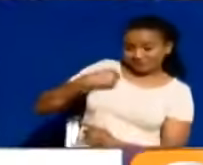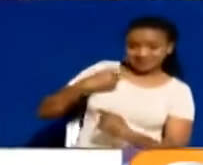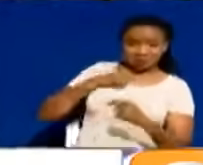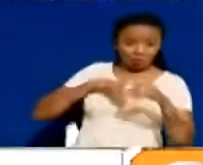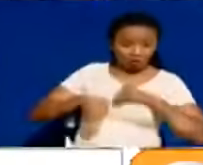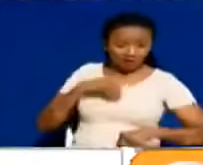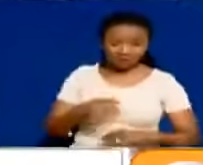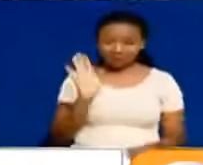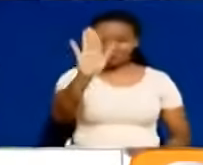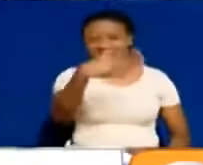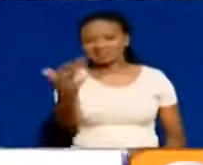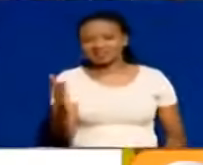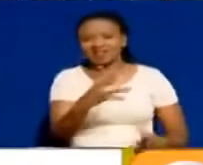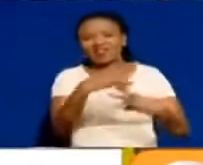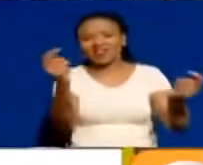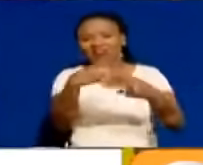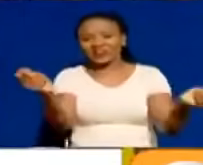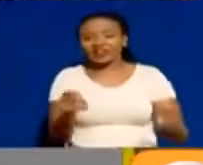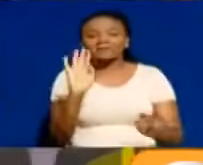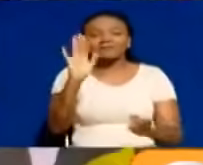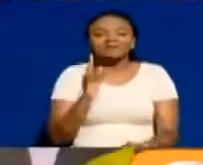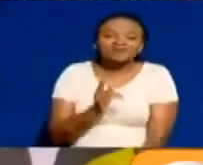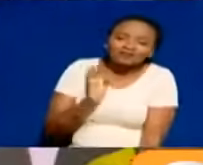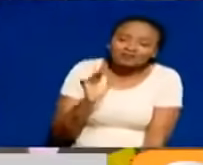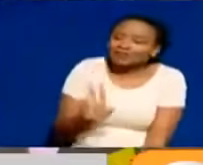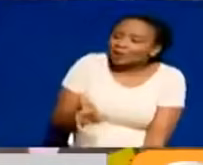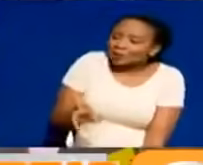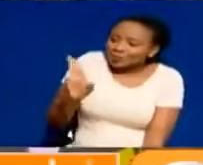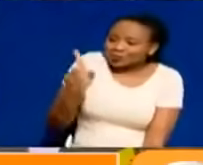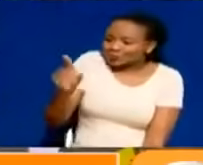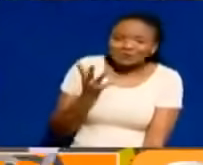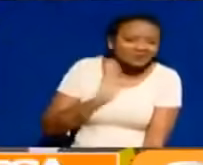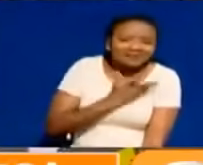mkora. Hiyo si ni utapeli? But Mr. Kenyatta